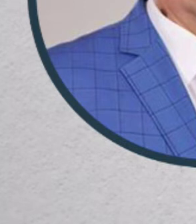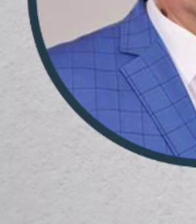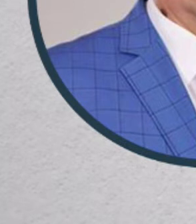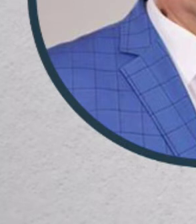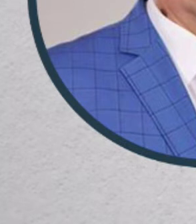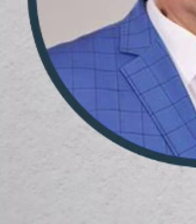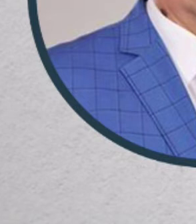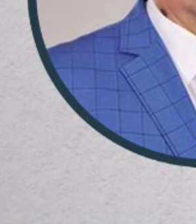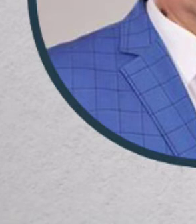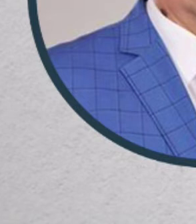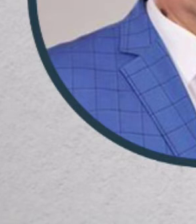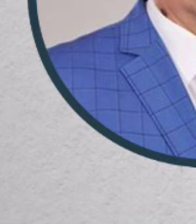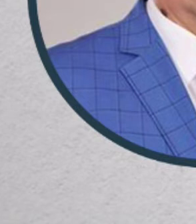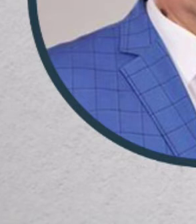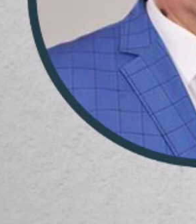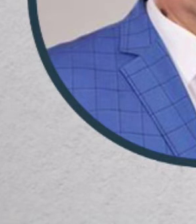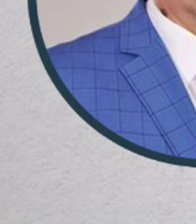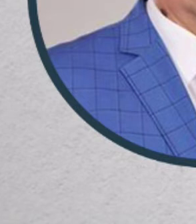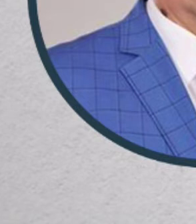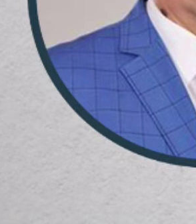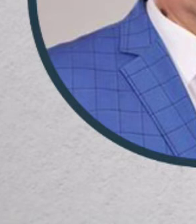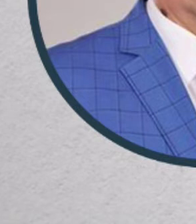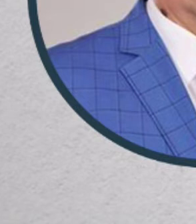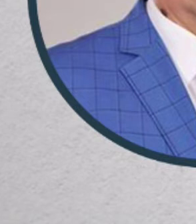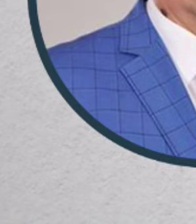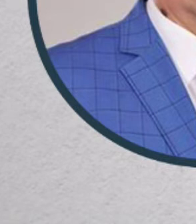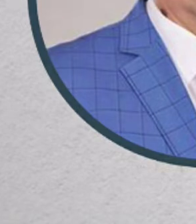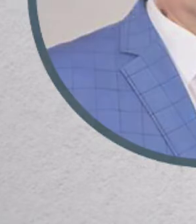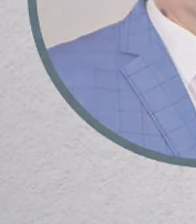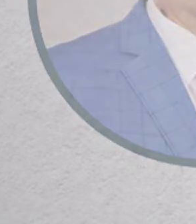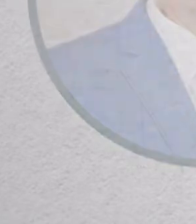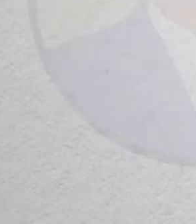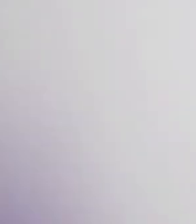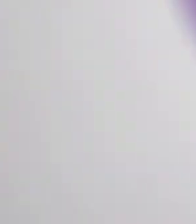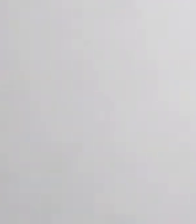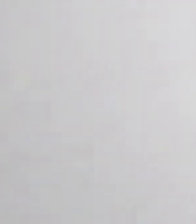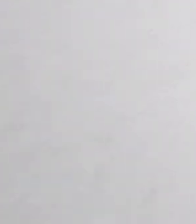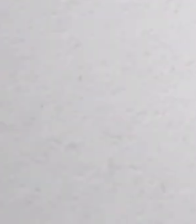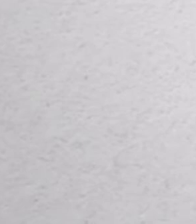нерухомості, проте жодного автомобіля. Одружений, безпартійний, самовисуванець.